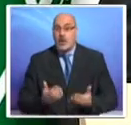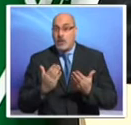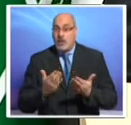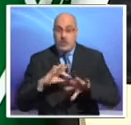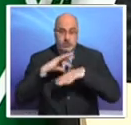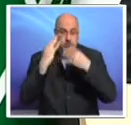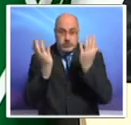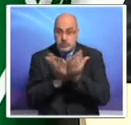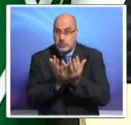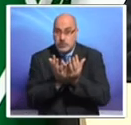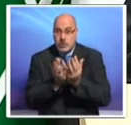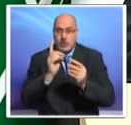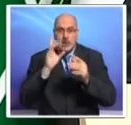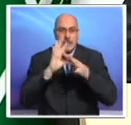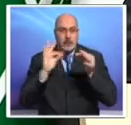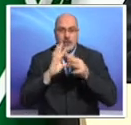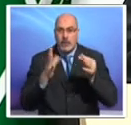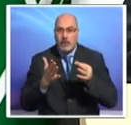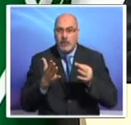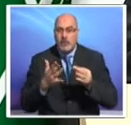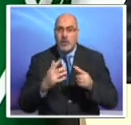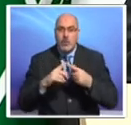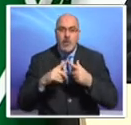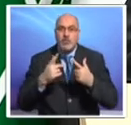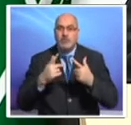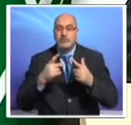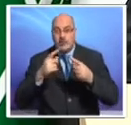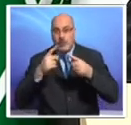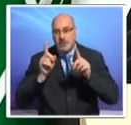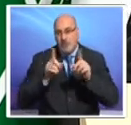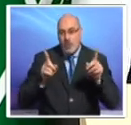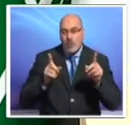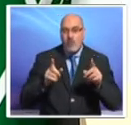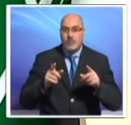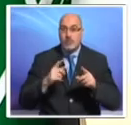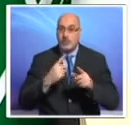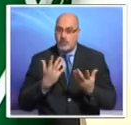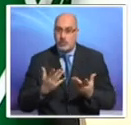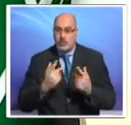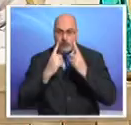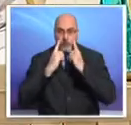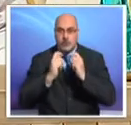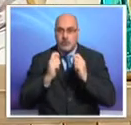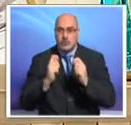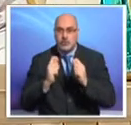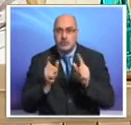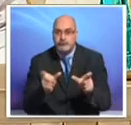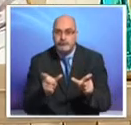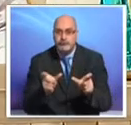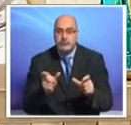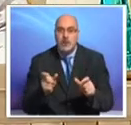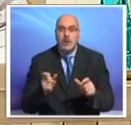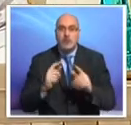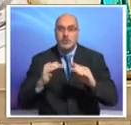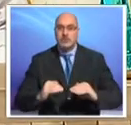حساسيته ودقته وتناقضاته أحيانا يستوجب منا التحلي باليقظة